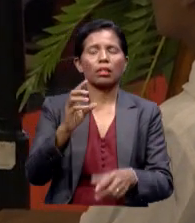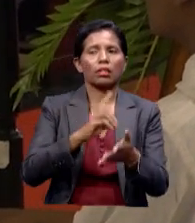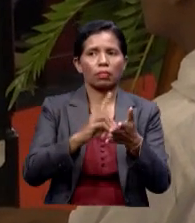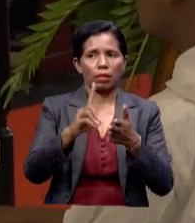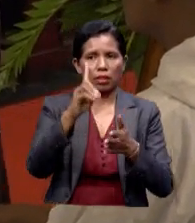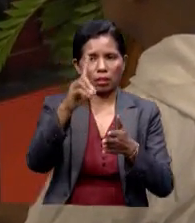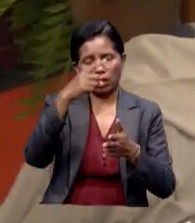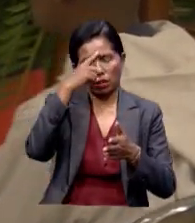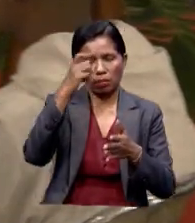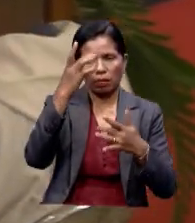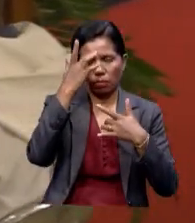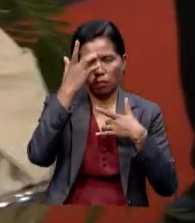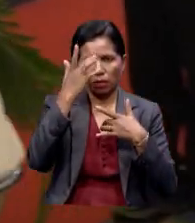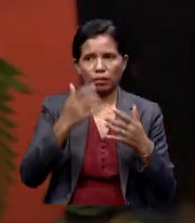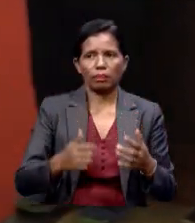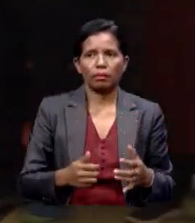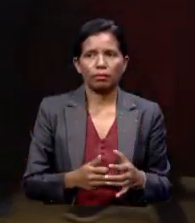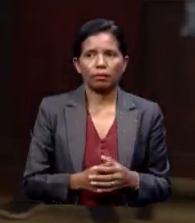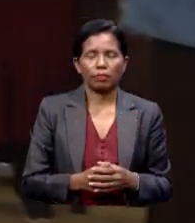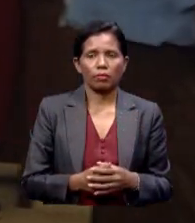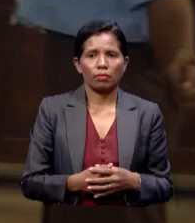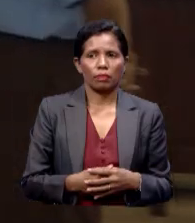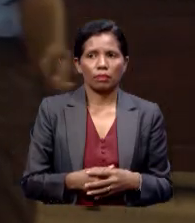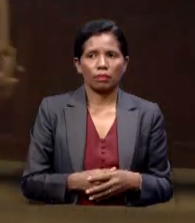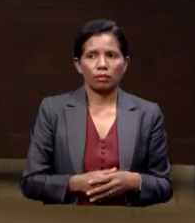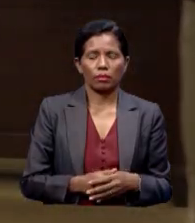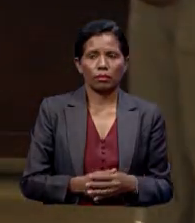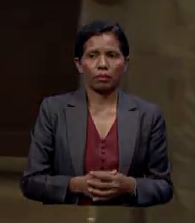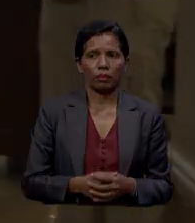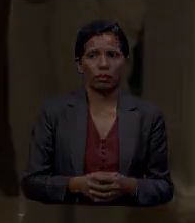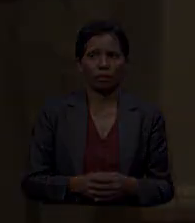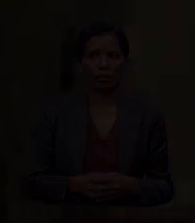ida tamba sofre moras. Zimi Fernandes, Zuvel da Costa, GMN.